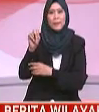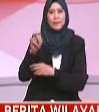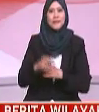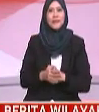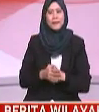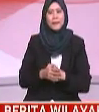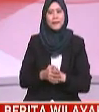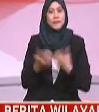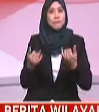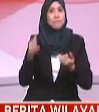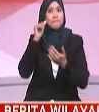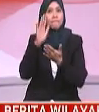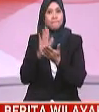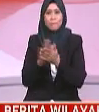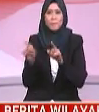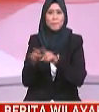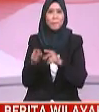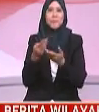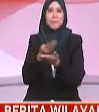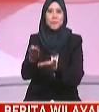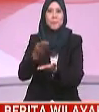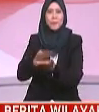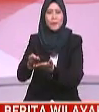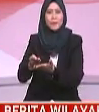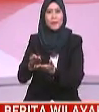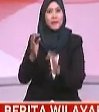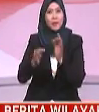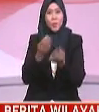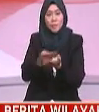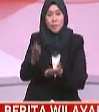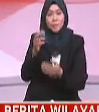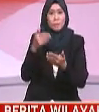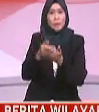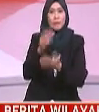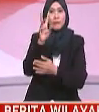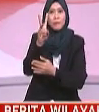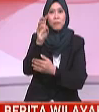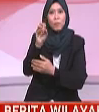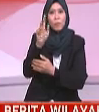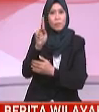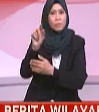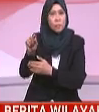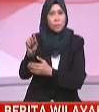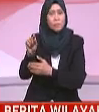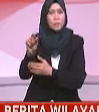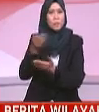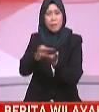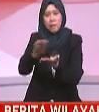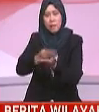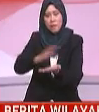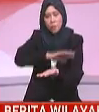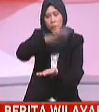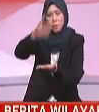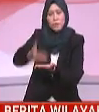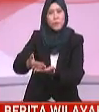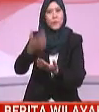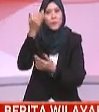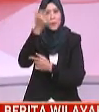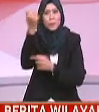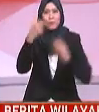dua isteri memang ikut belilah. Kalau beli sekali beli sampai 60 kilo walaupun agama beli sebab kami dua pun